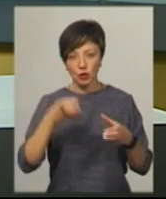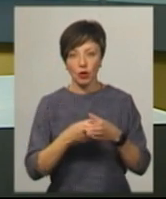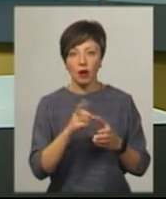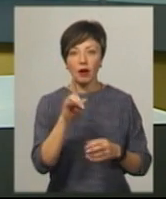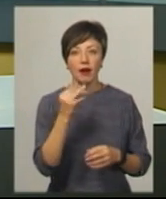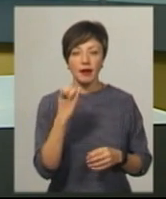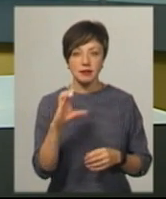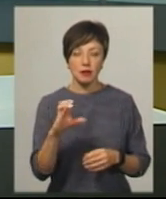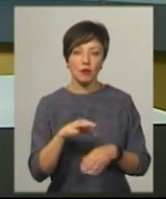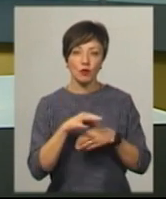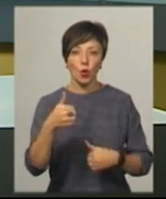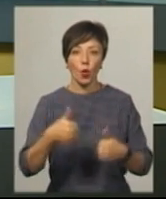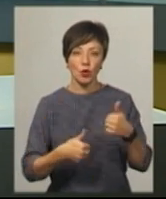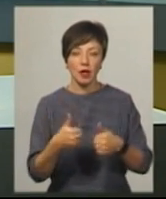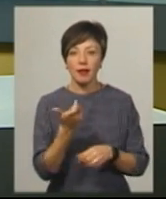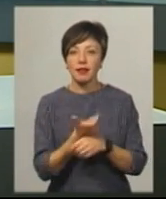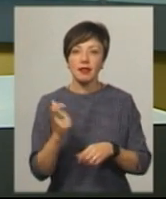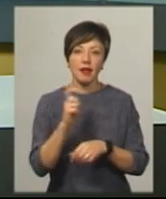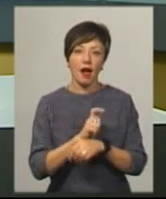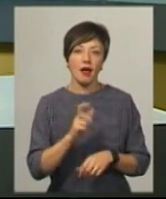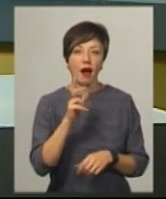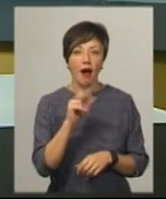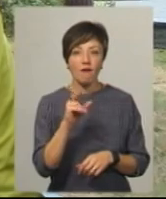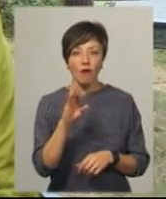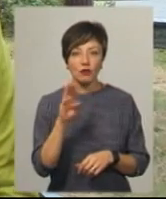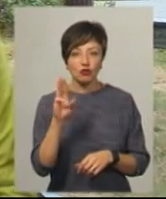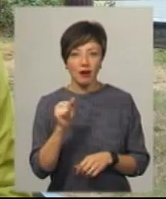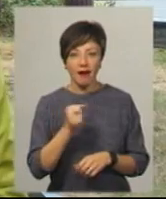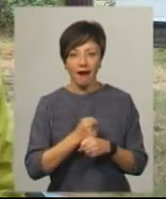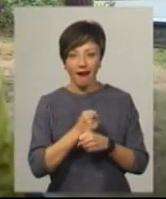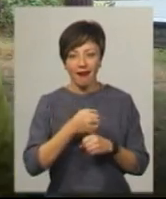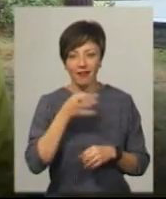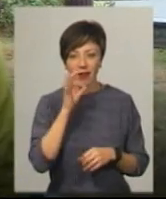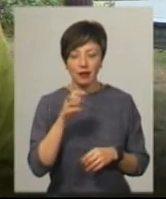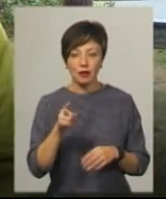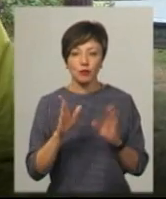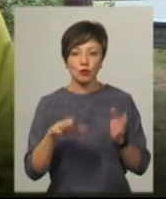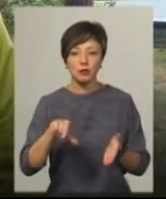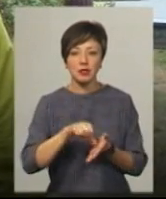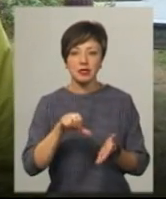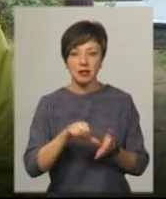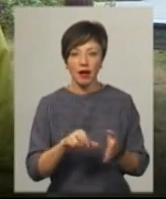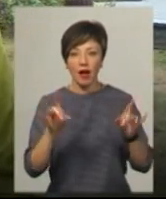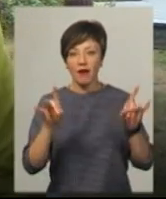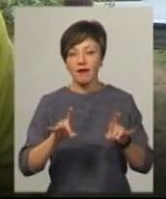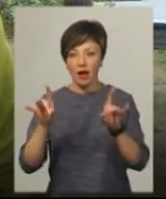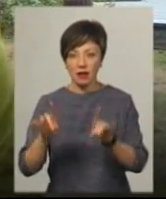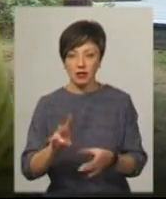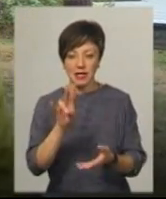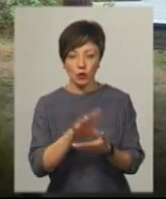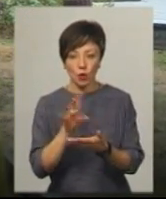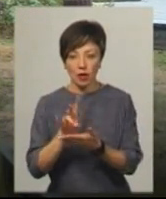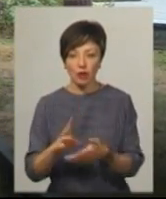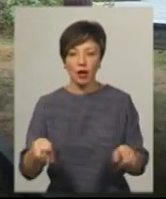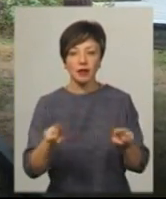«Грейс». Також проведуть конкурс «Найкавовіша кава». Там будуть представлені кав'ярні, які розміщені стаціонарно, а